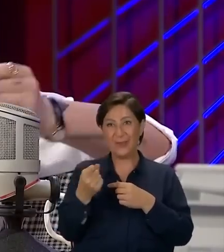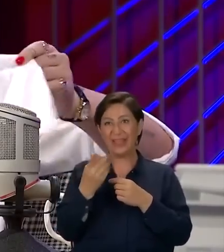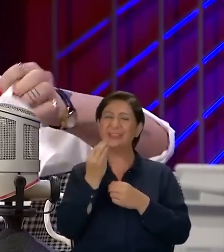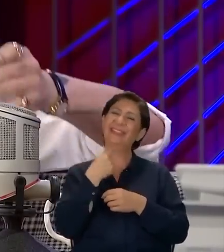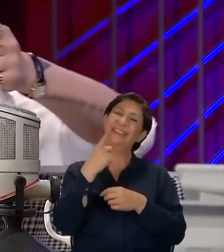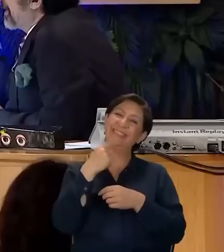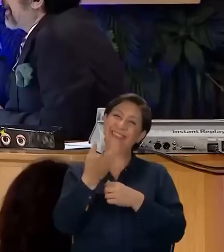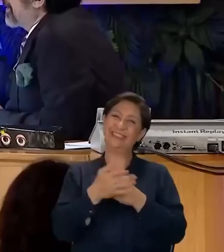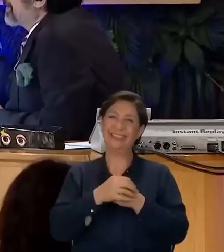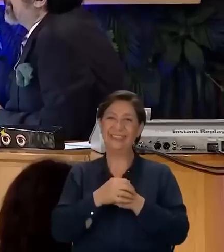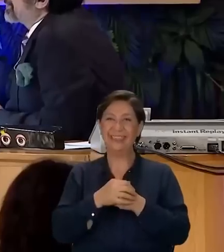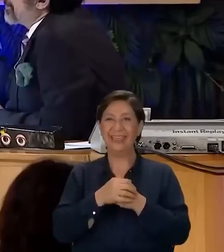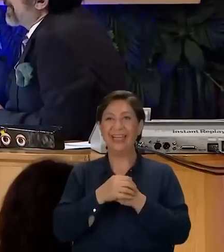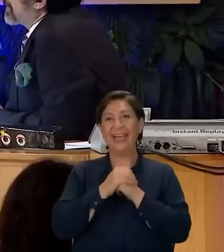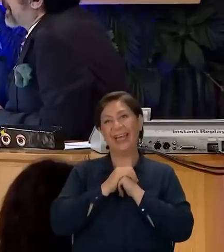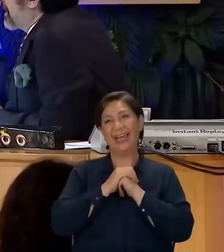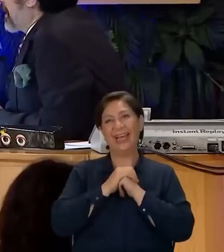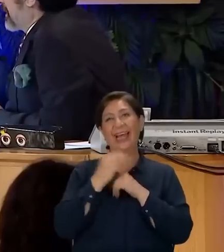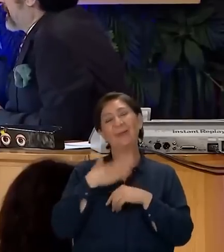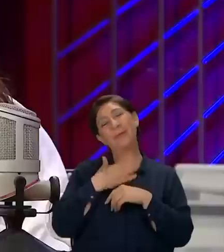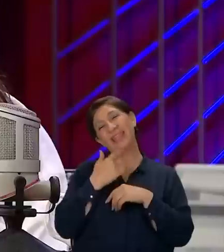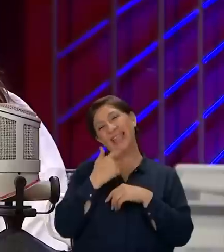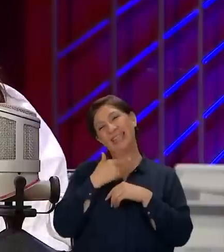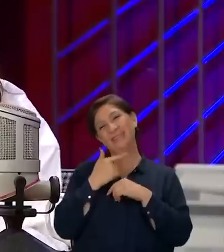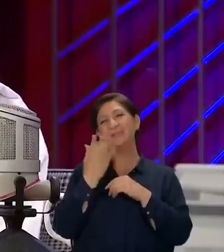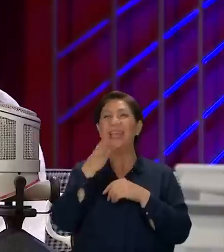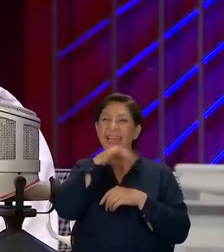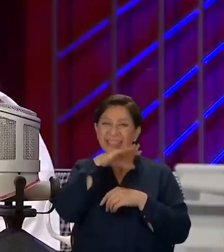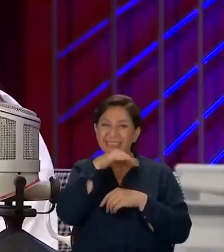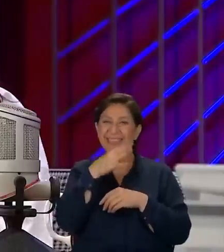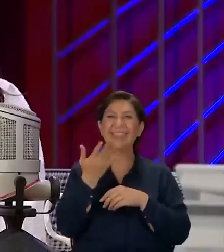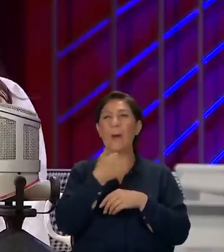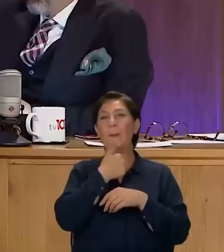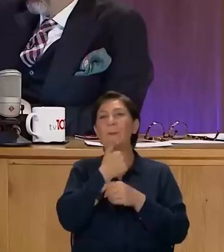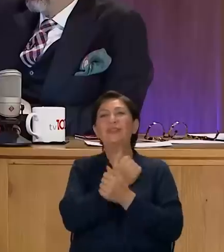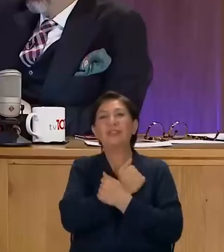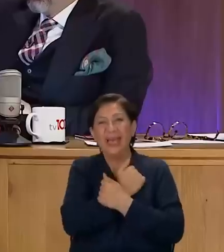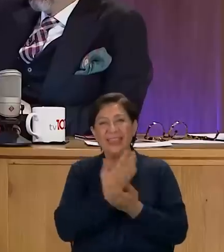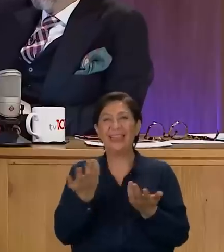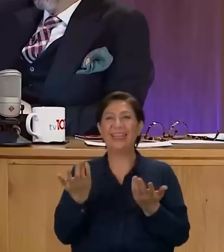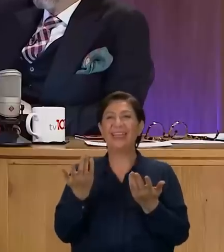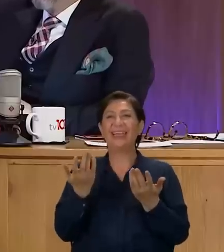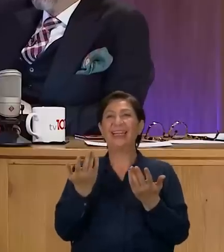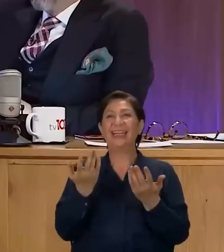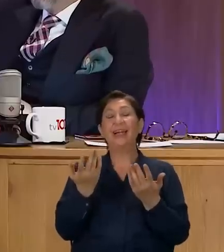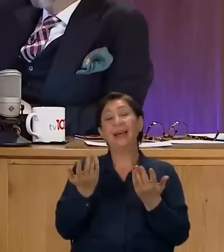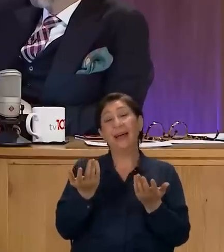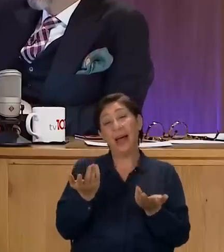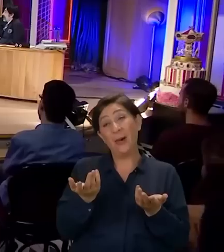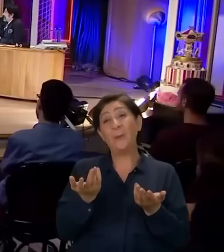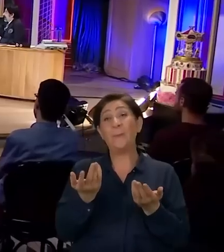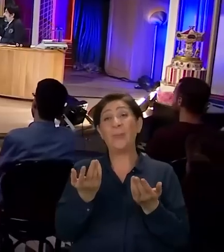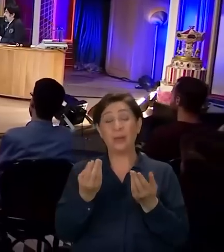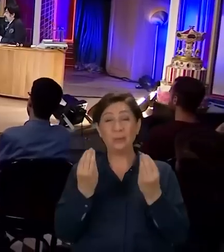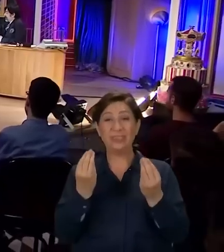ne tatlısın. Evet ama şimdi ben de tatlıyım artık. Daha yaşlı, daha babacan. Evet, evet. Ama